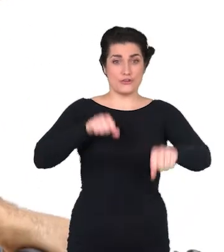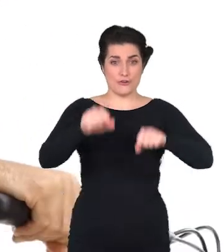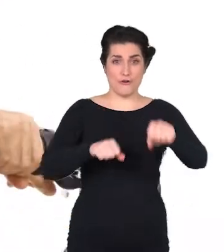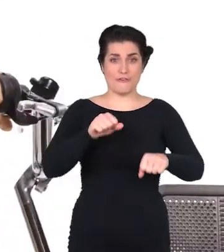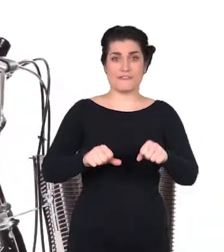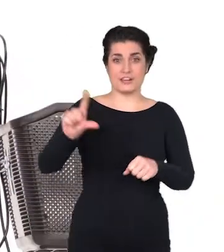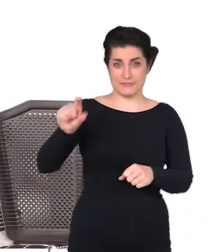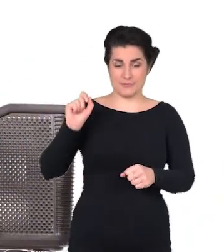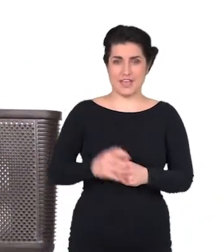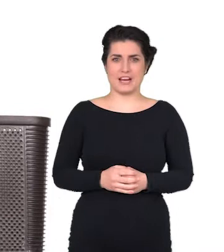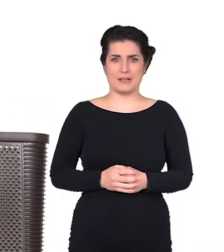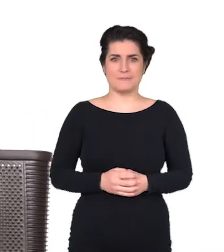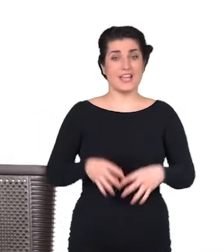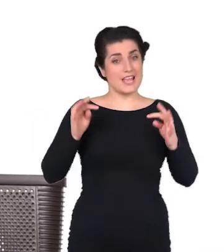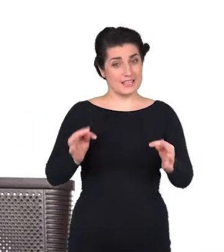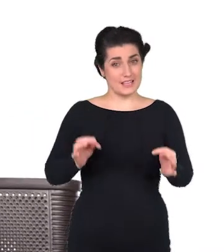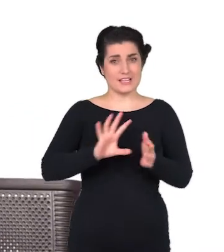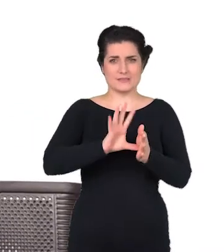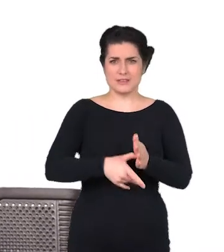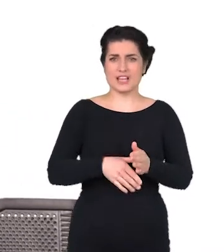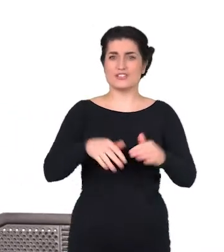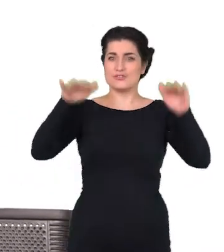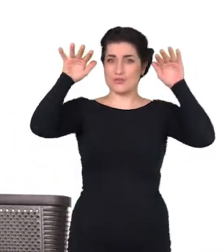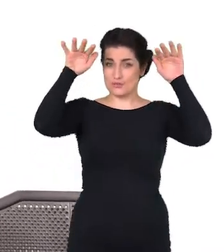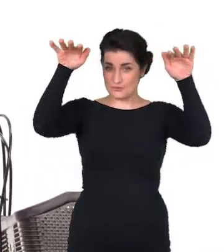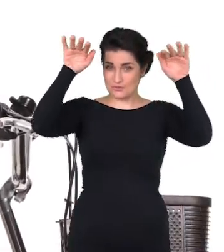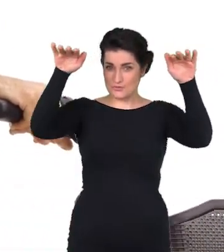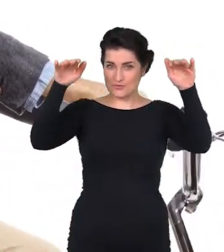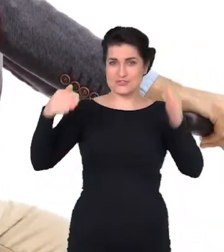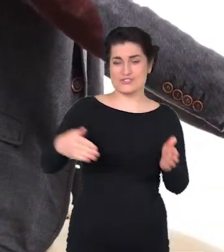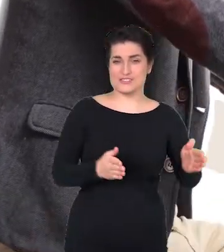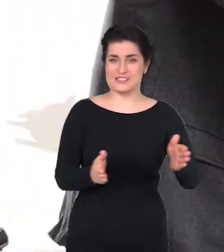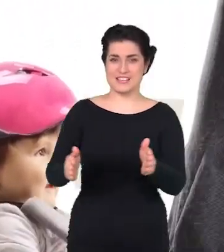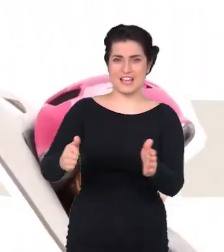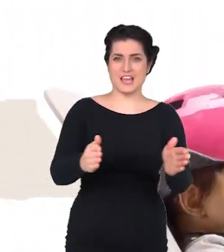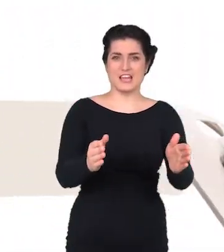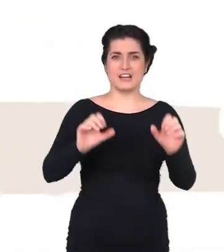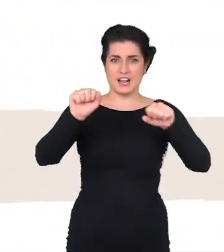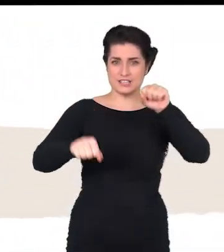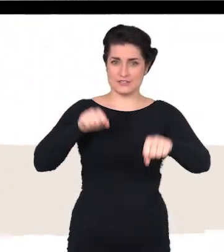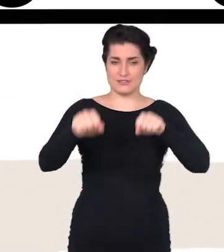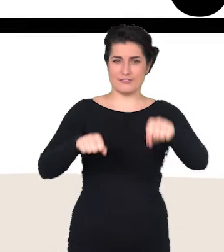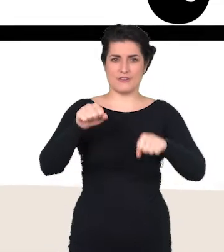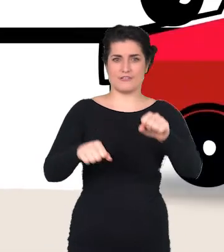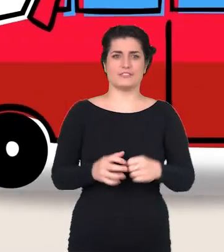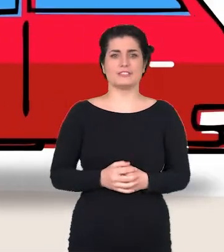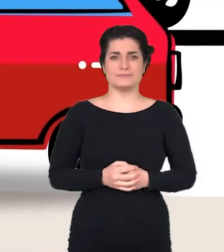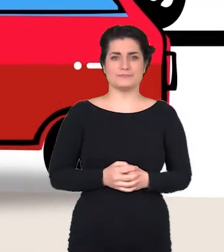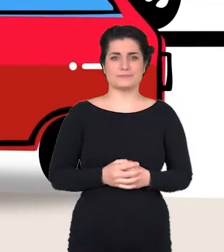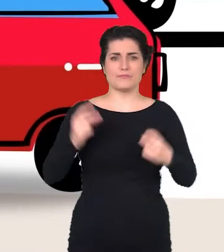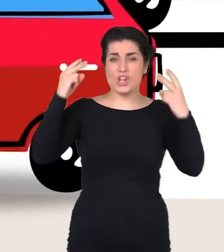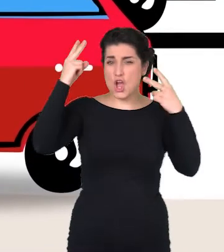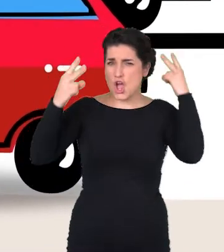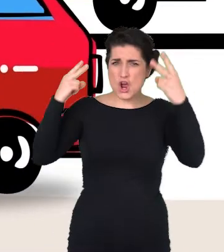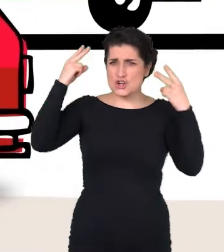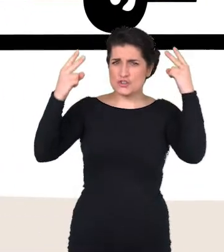rowerowych, umożliwiających wygodny dojazd do najważniejszych lokalizacji. Jadąc rowerem, dotrzesz do samego celu podróży